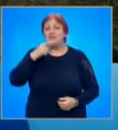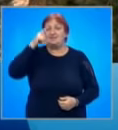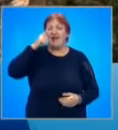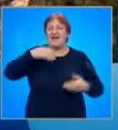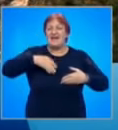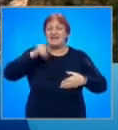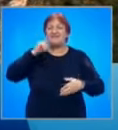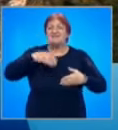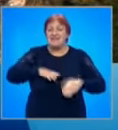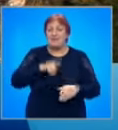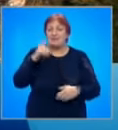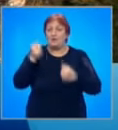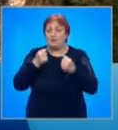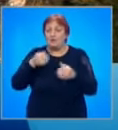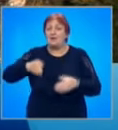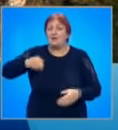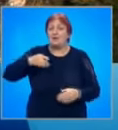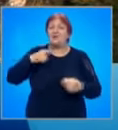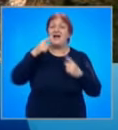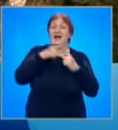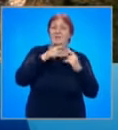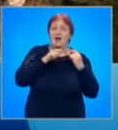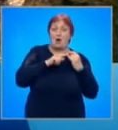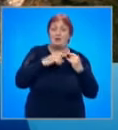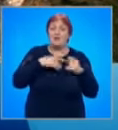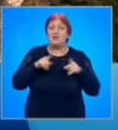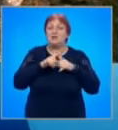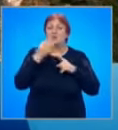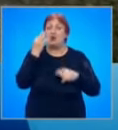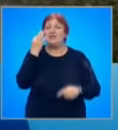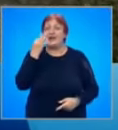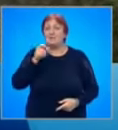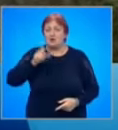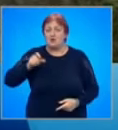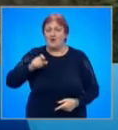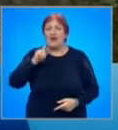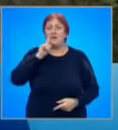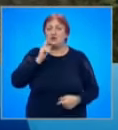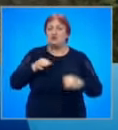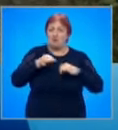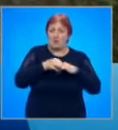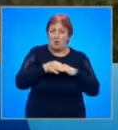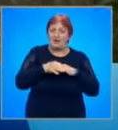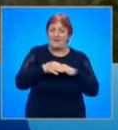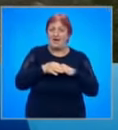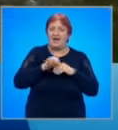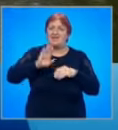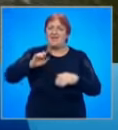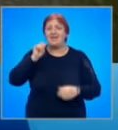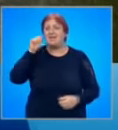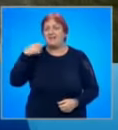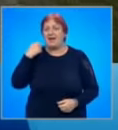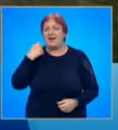В другият автомобил, пътуващ към Русе, е имало също трима души, мъж със съпругата му и нейната